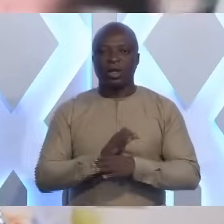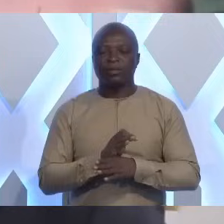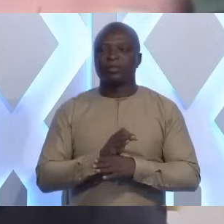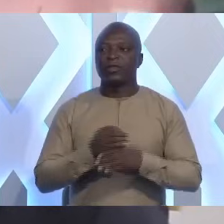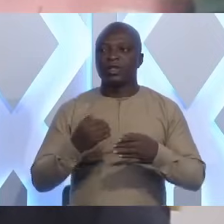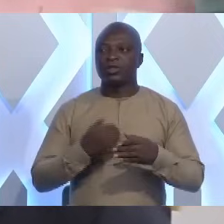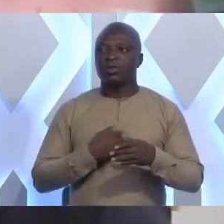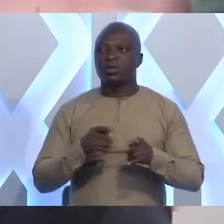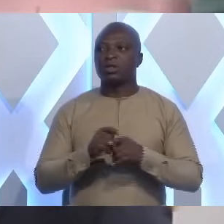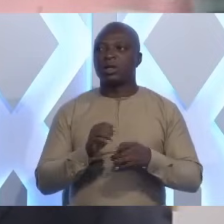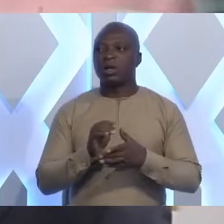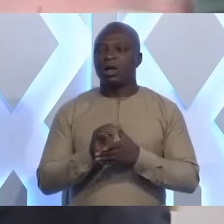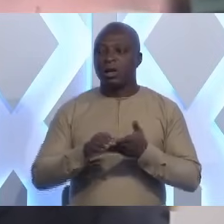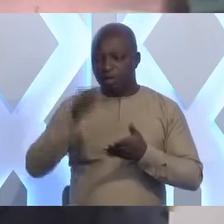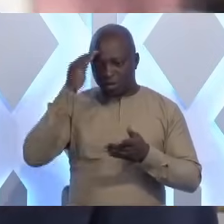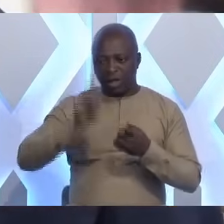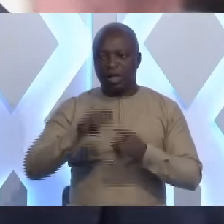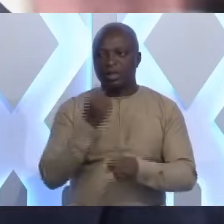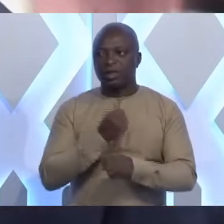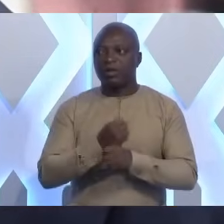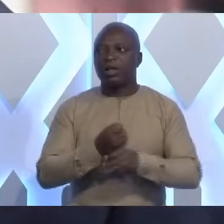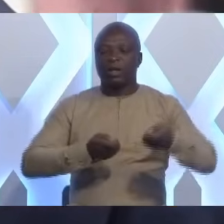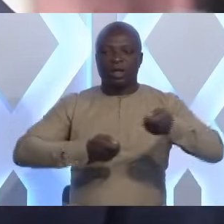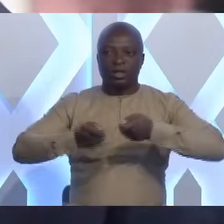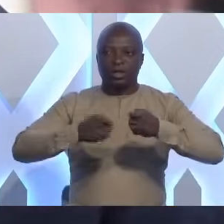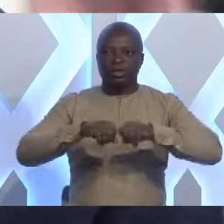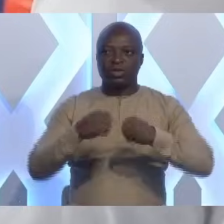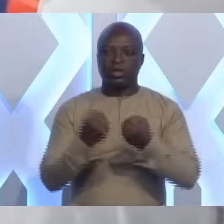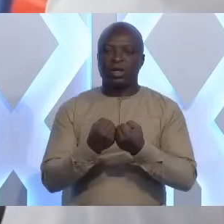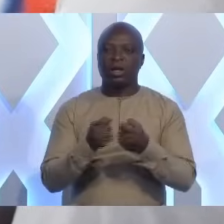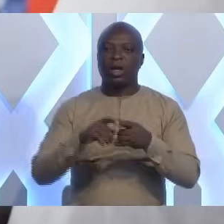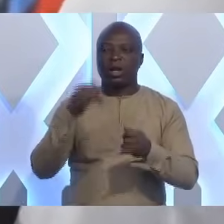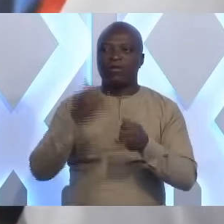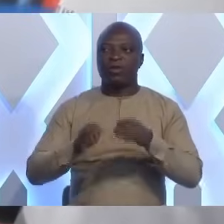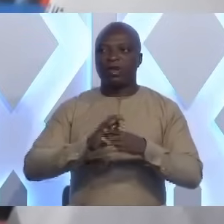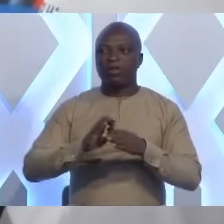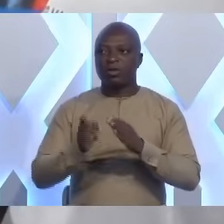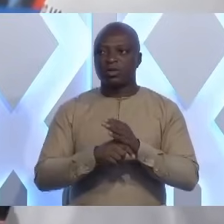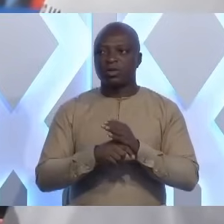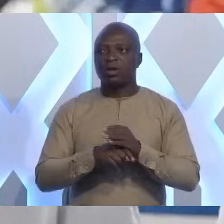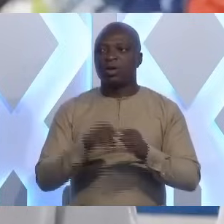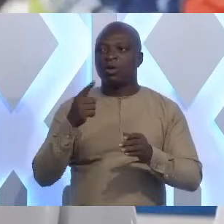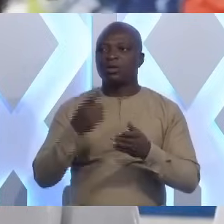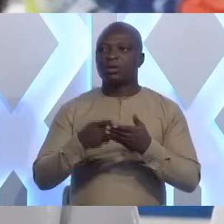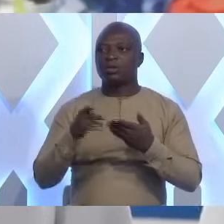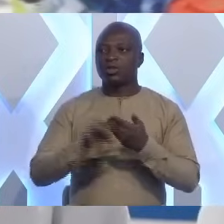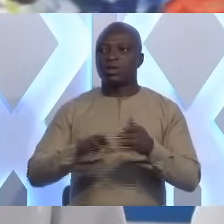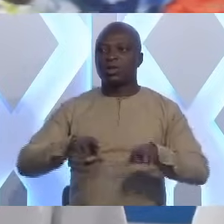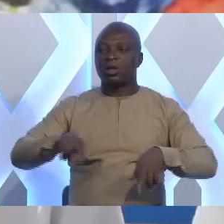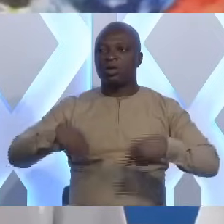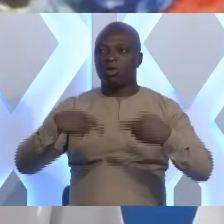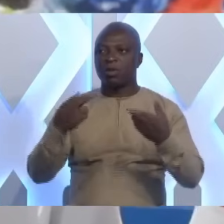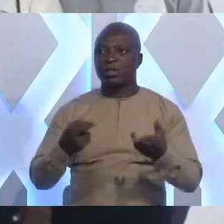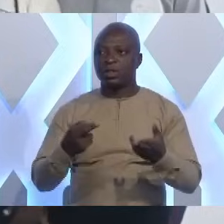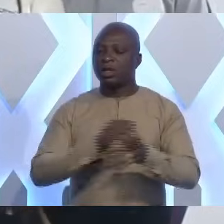ont appris à créer et gérer leur entreprise. À la fin de la formation, 11 projets ont été récompensés et